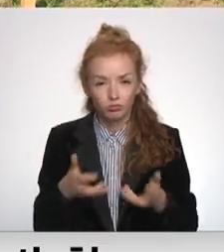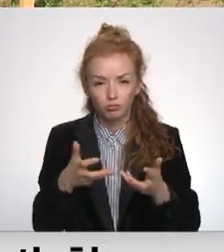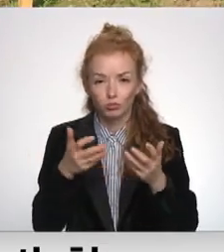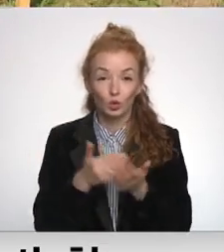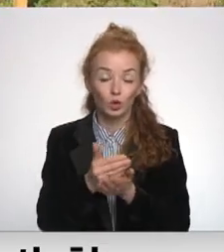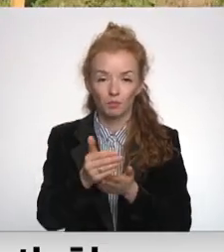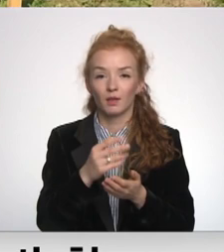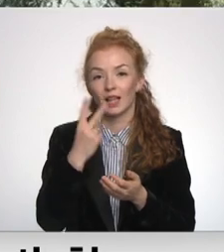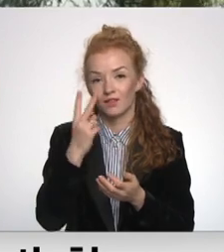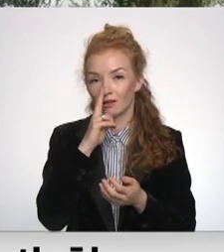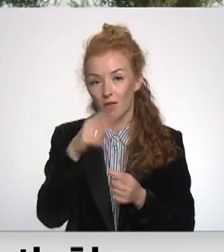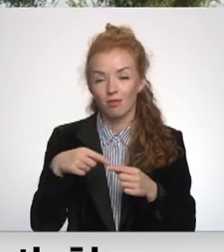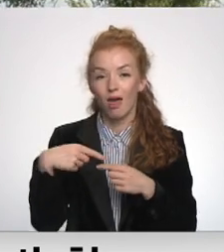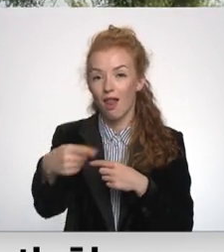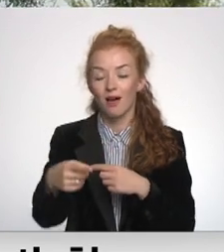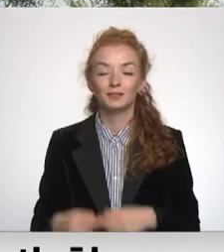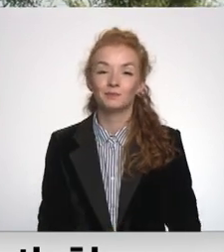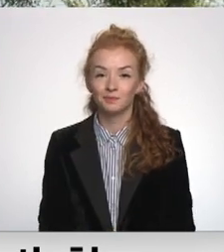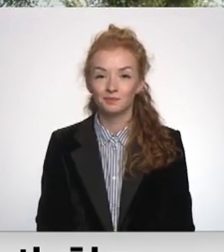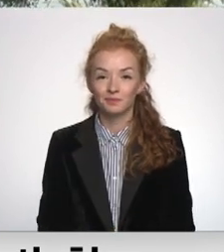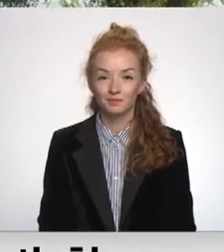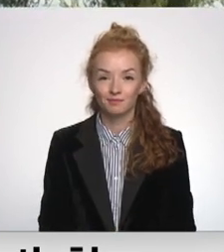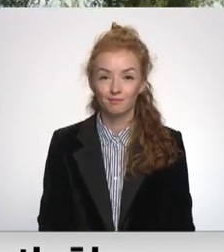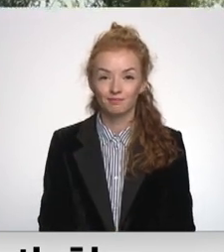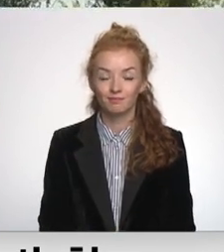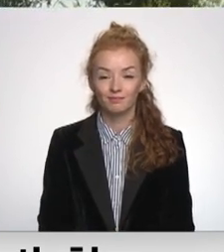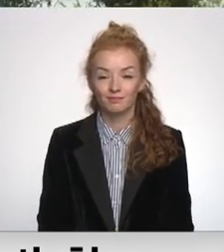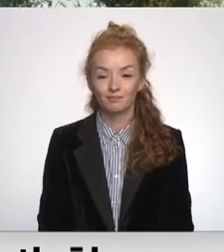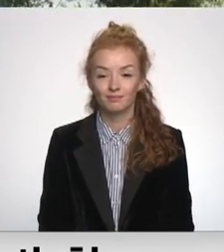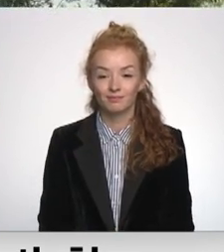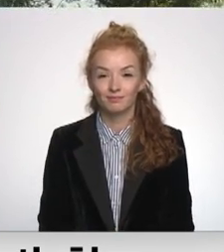turpināšoties vēl 2 nedēļas. Sandra Leitāne, Andris Pāns, Vidzemes televīzija.